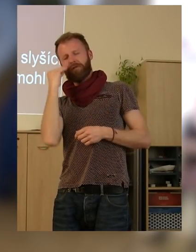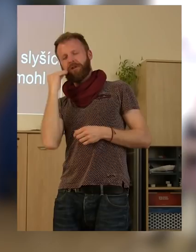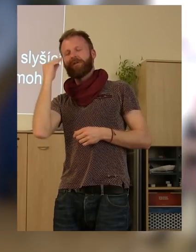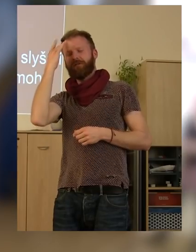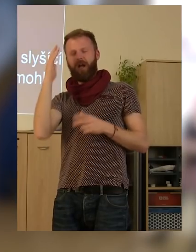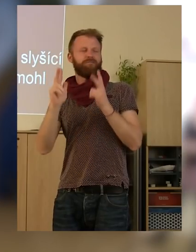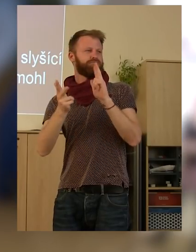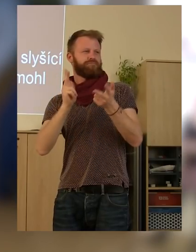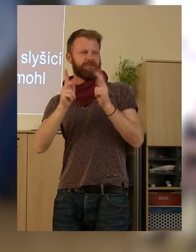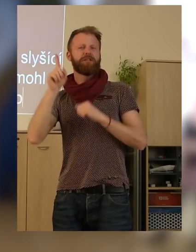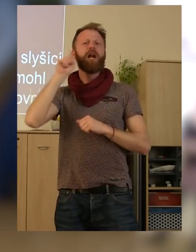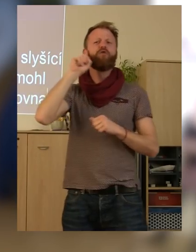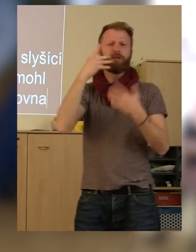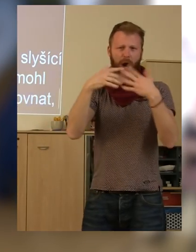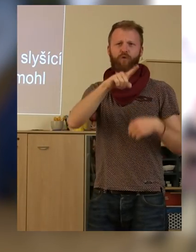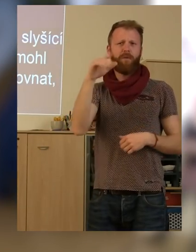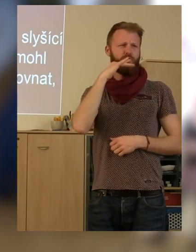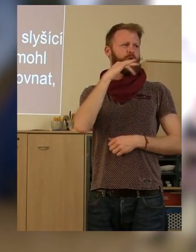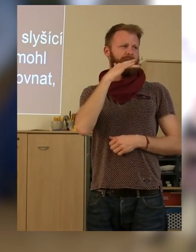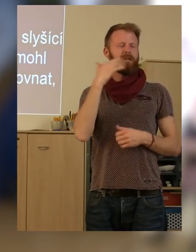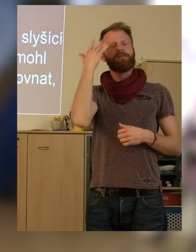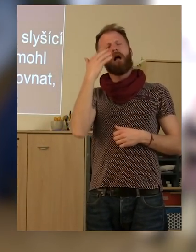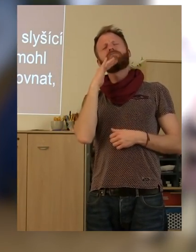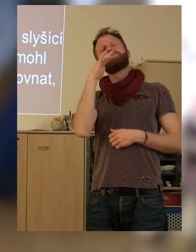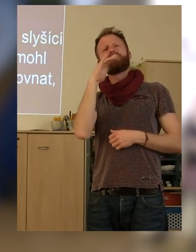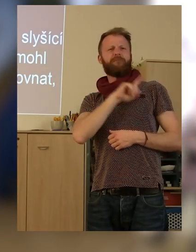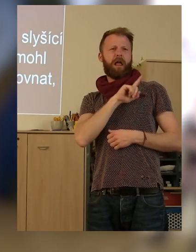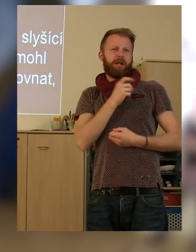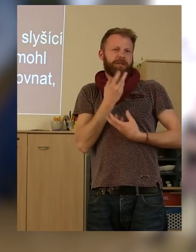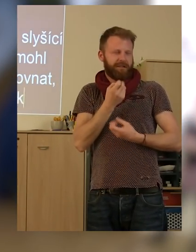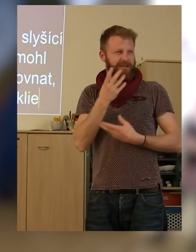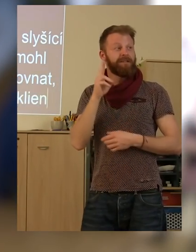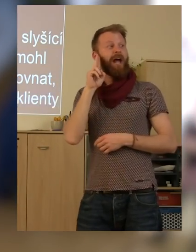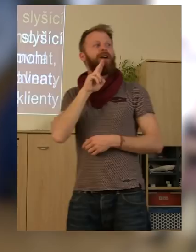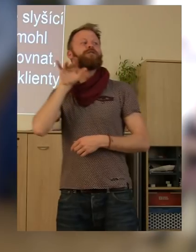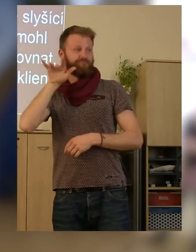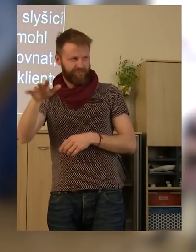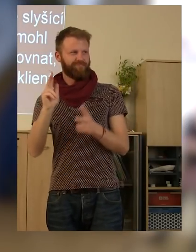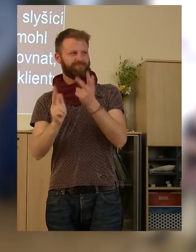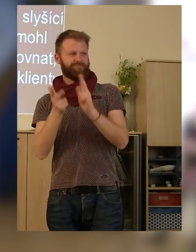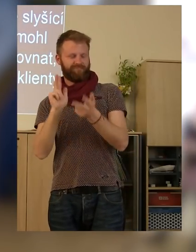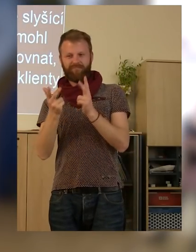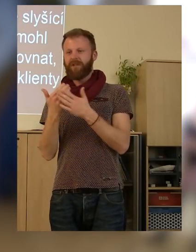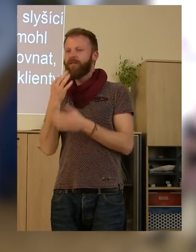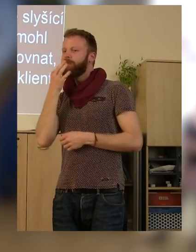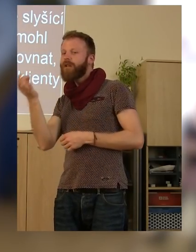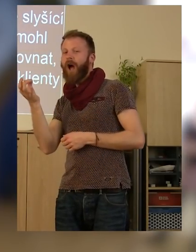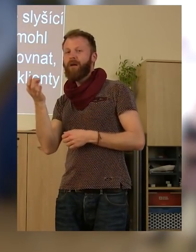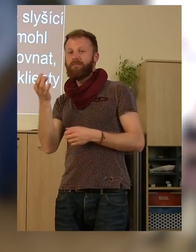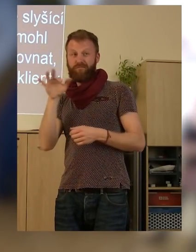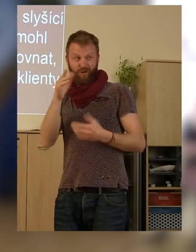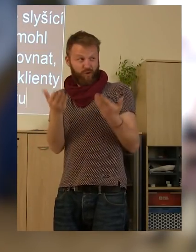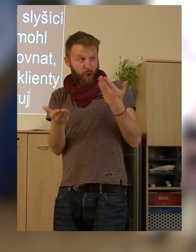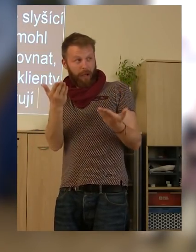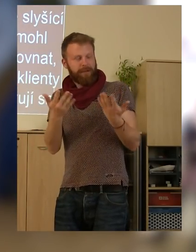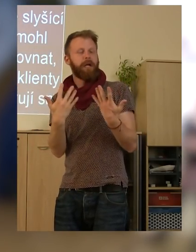právě neslyšící klienti a jejich sny, jaké mají zkušenosti, jestli se projeví sny ve znakové jazyce a vlastně slyšící, jestli